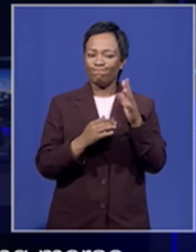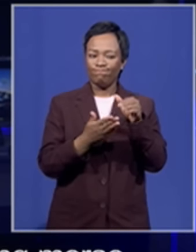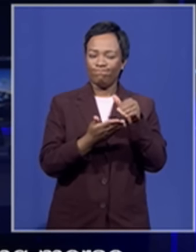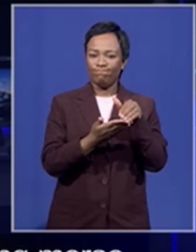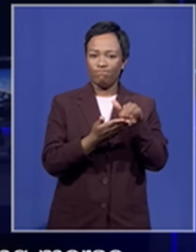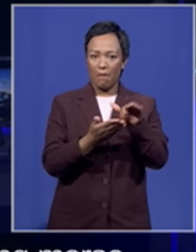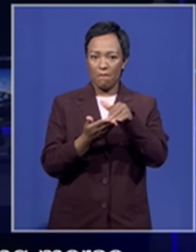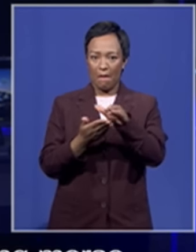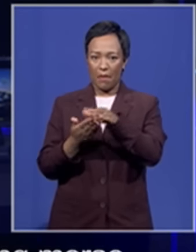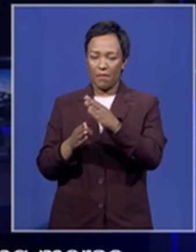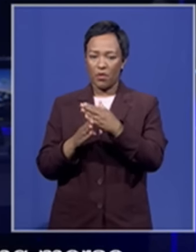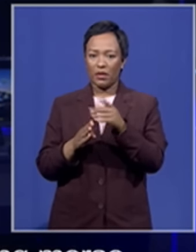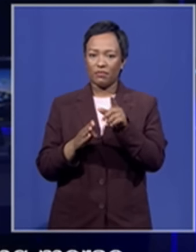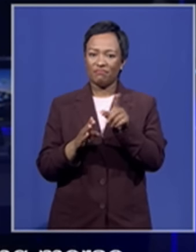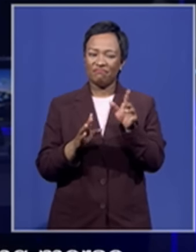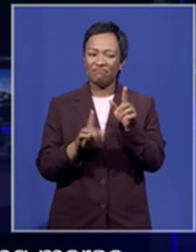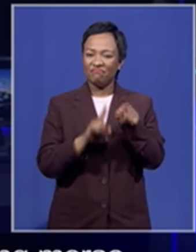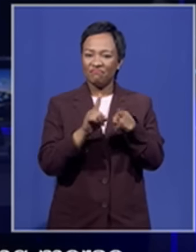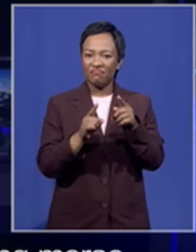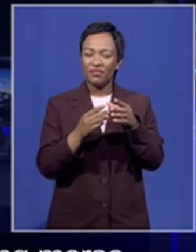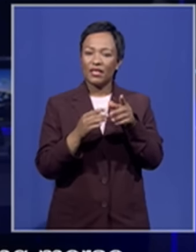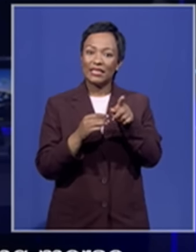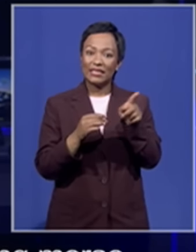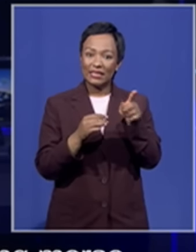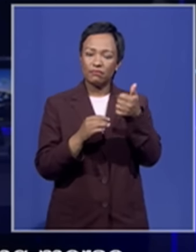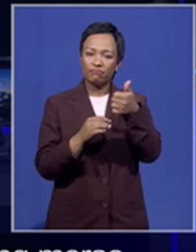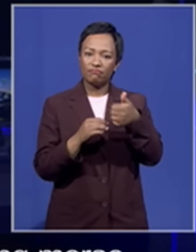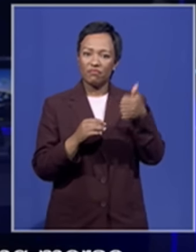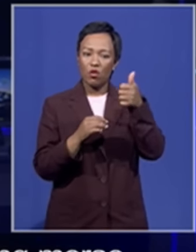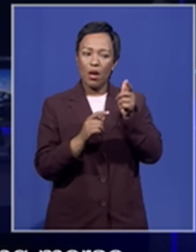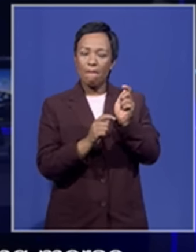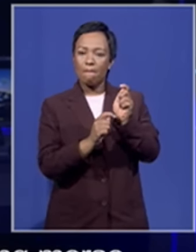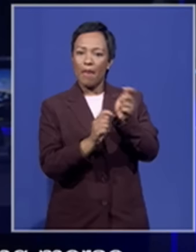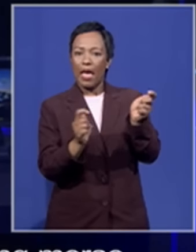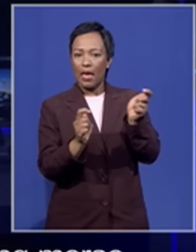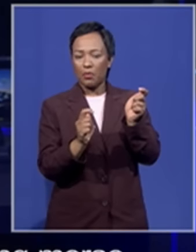mosebetsing ba qosa botsamaisi ka ho hana ho lefa meputso e salletseng morao.